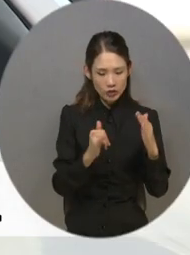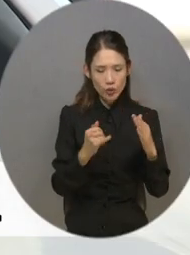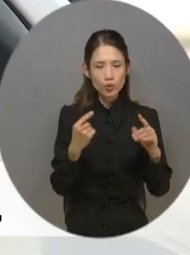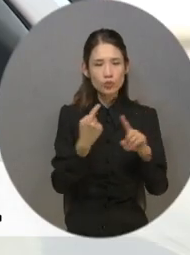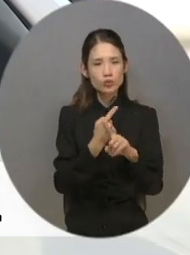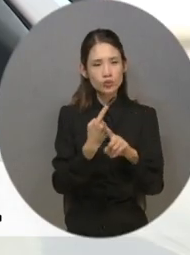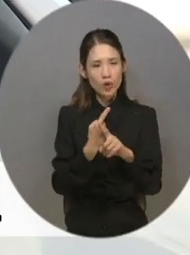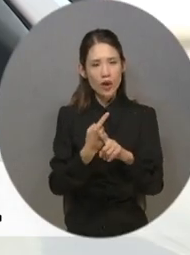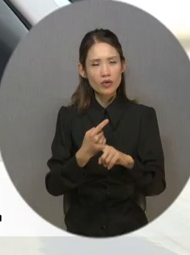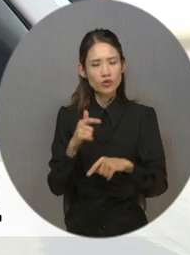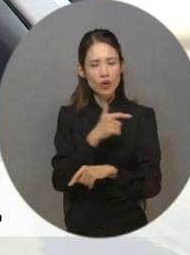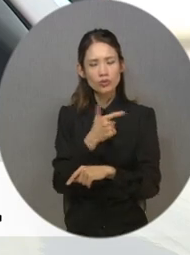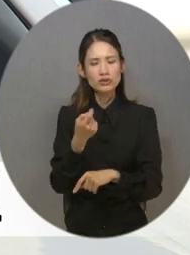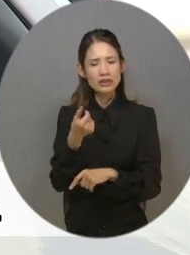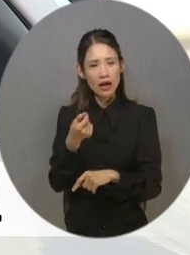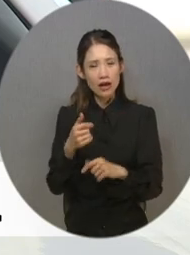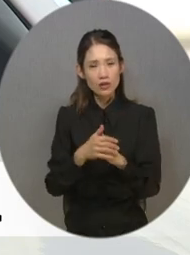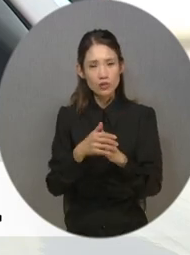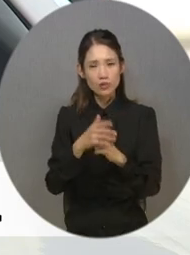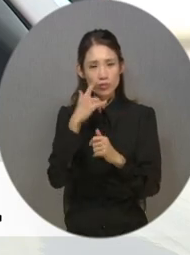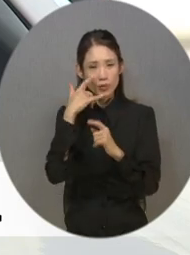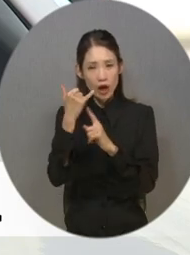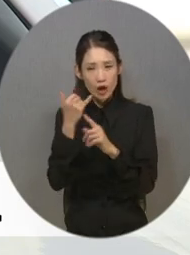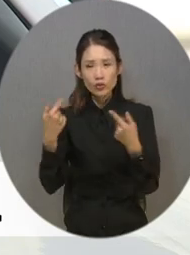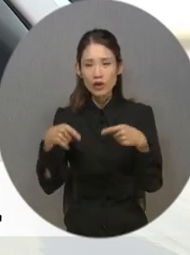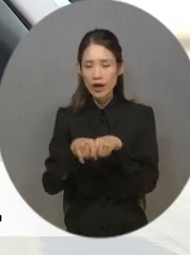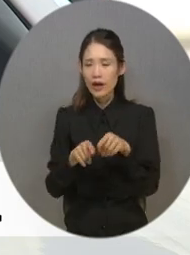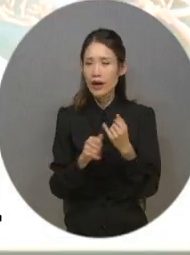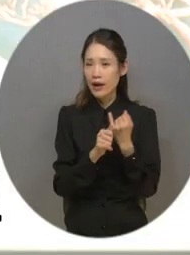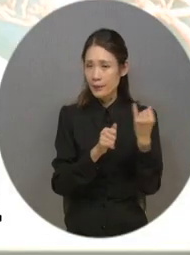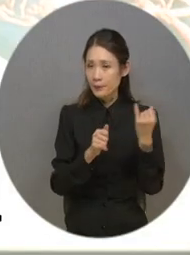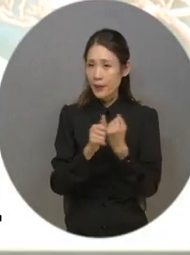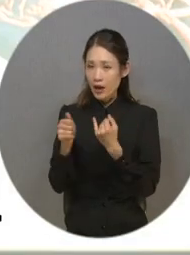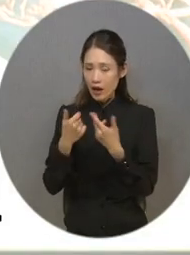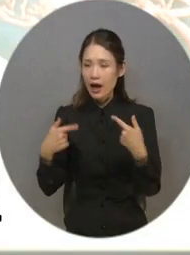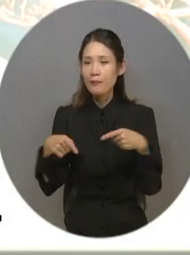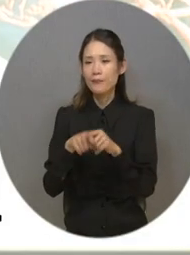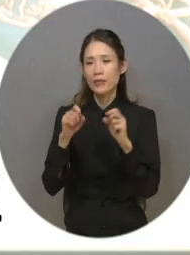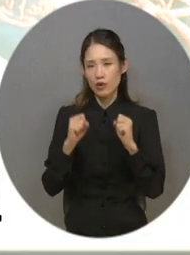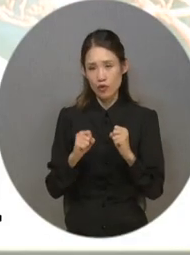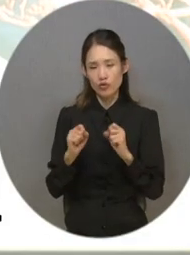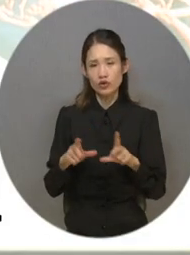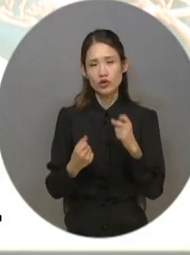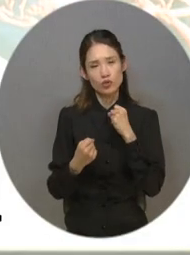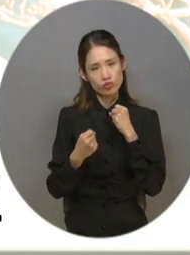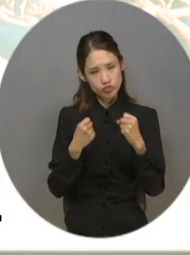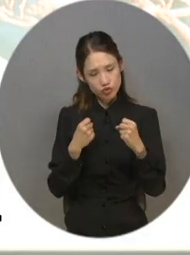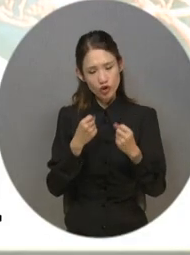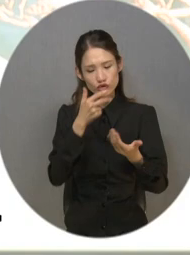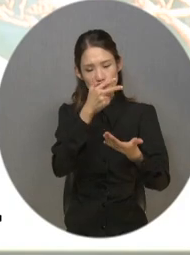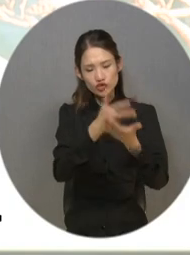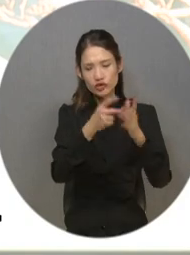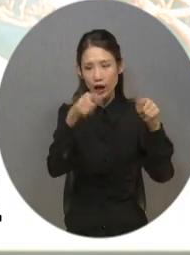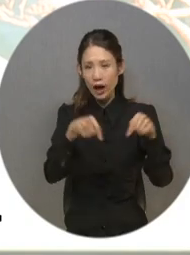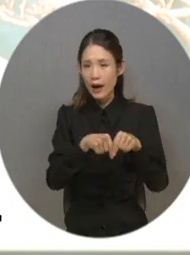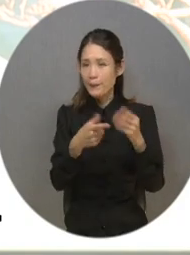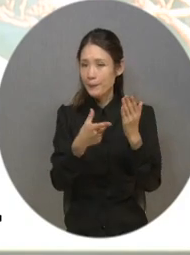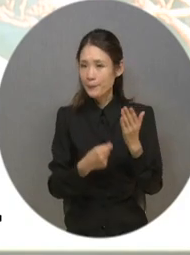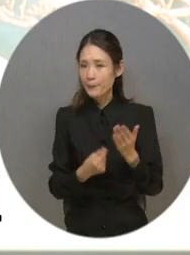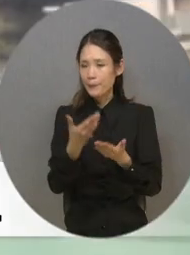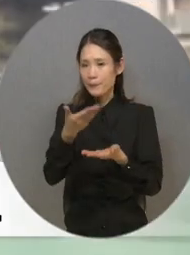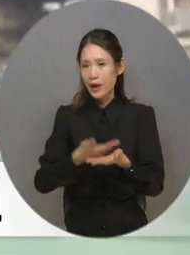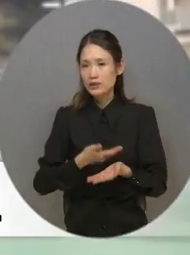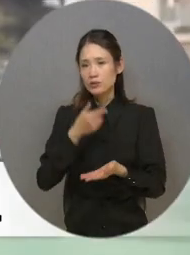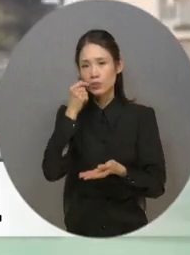좁아 부모의 배우자가 함께 거주하면서 보호자 역할을 하는데도 주차증을 발급받을 수 없었습니다.